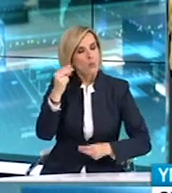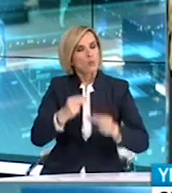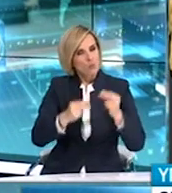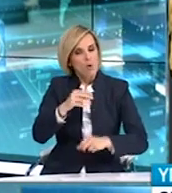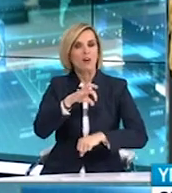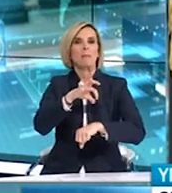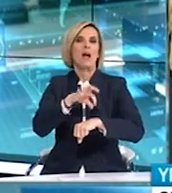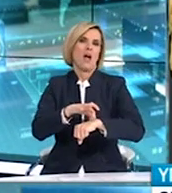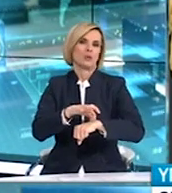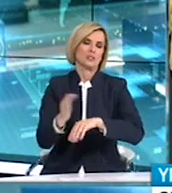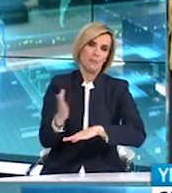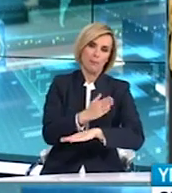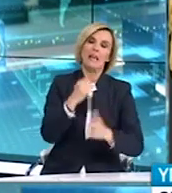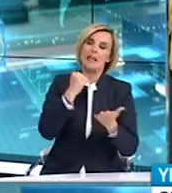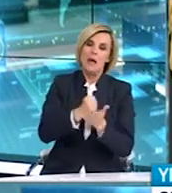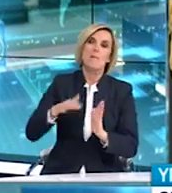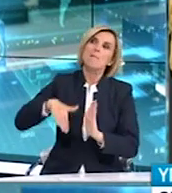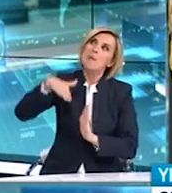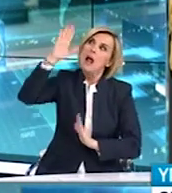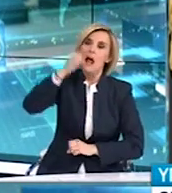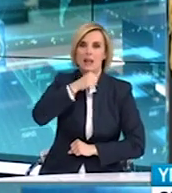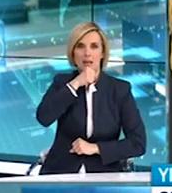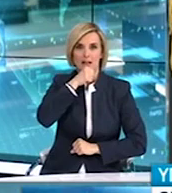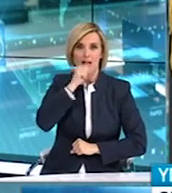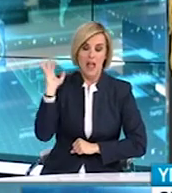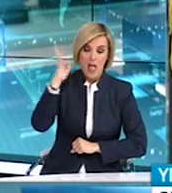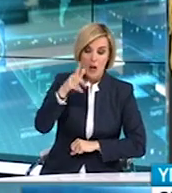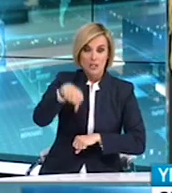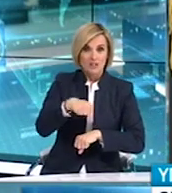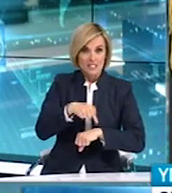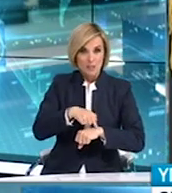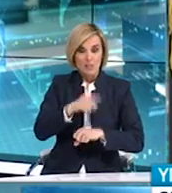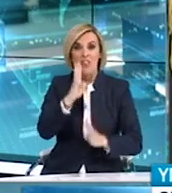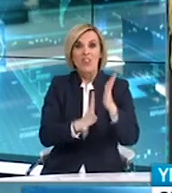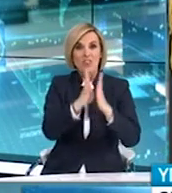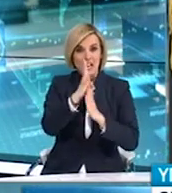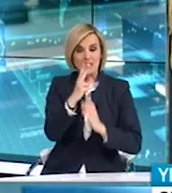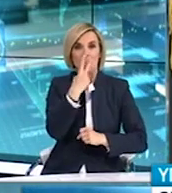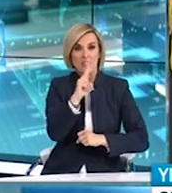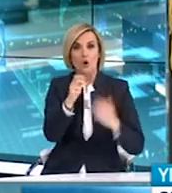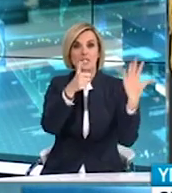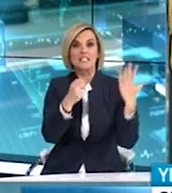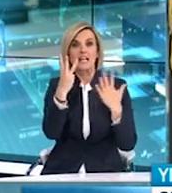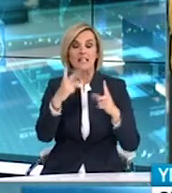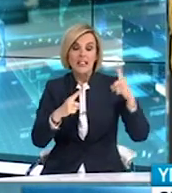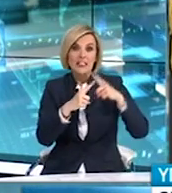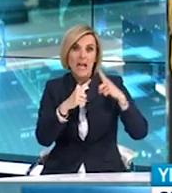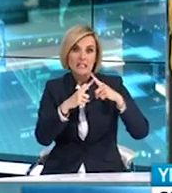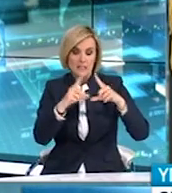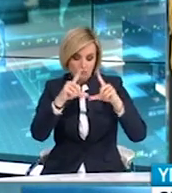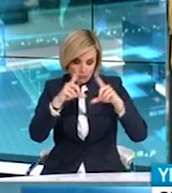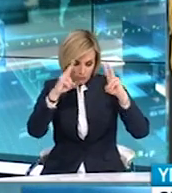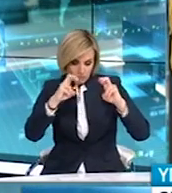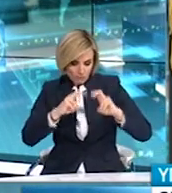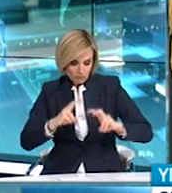ηλικιωμένοι. Έχουν διενεργηθεί ως σήμερα 14.363 διαγνωστικά τεστ. Με τα μέχρι